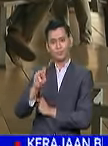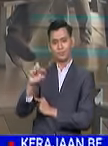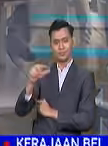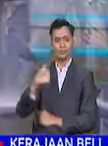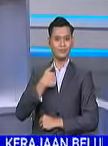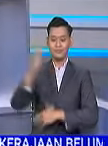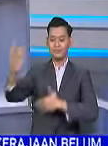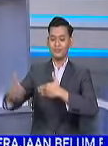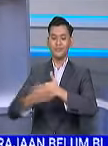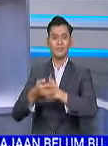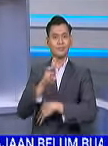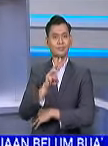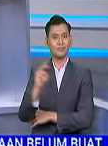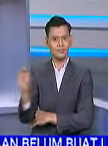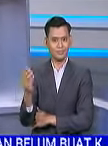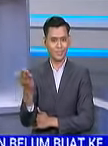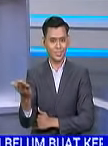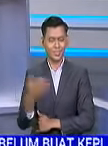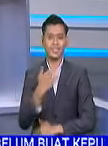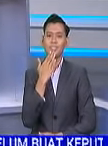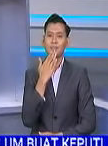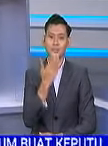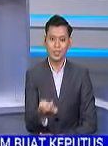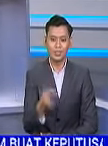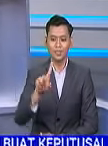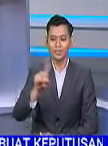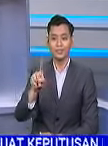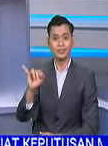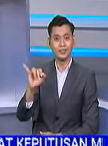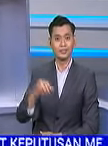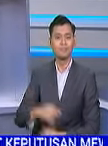Puri. Silakan. Terima kasih, Rozi.